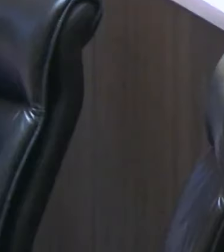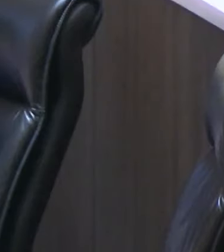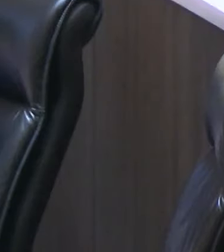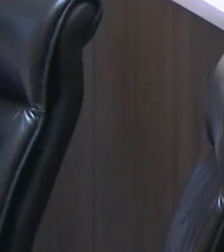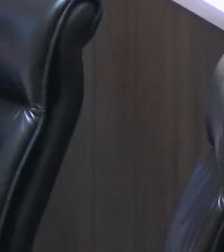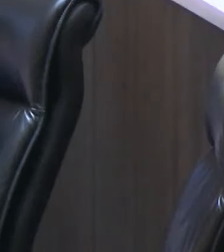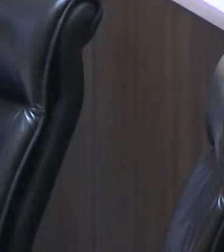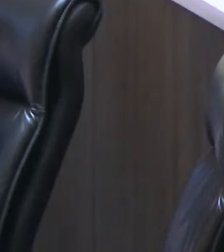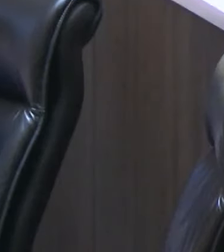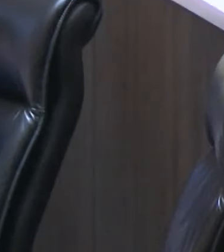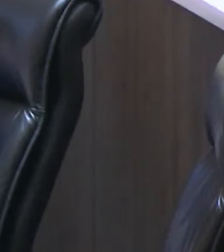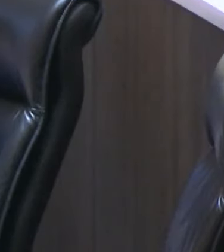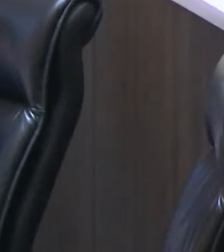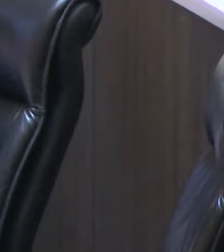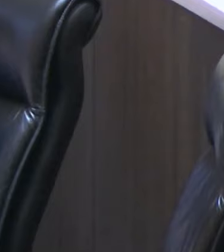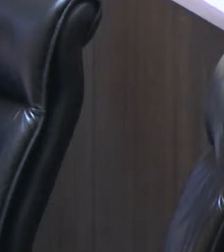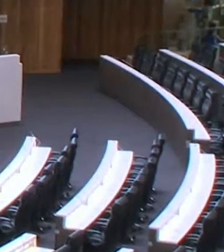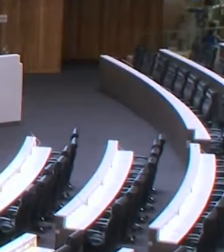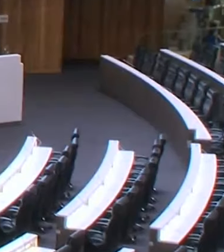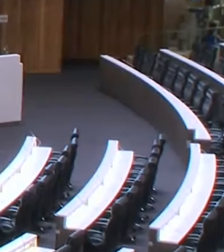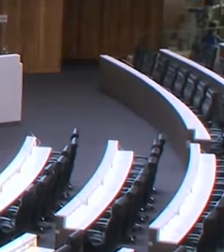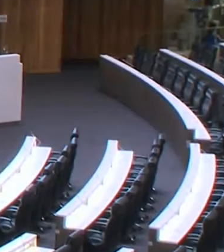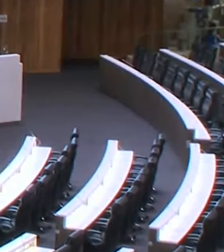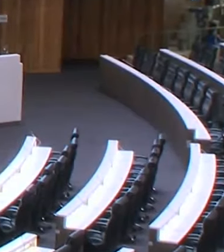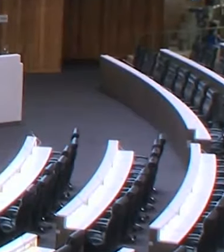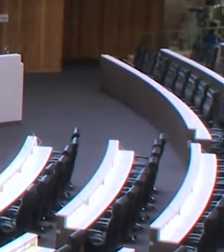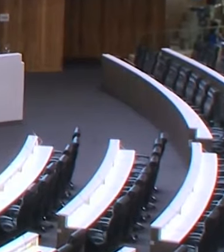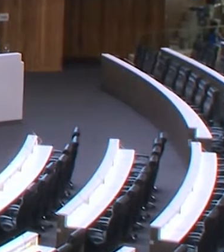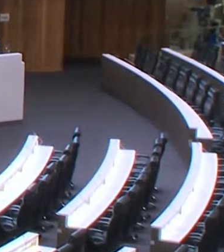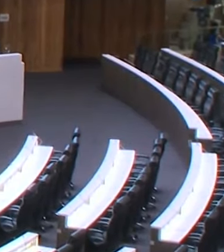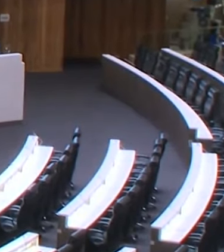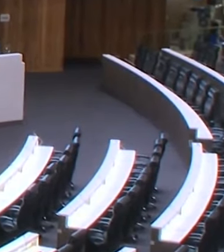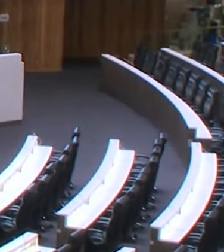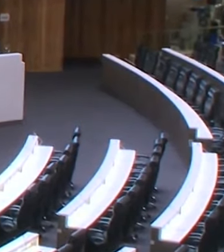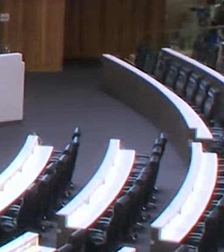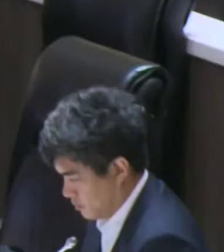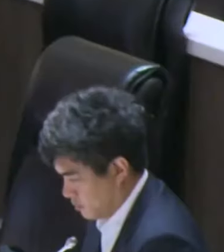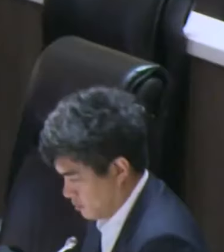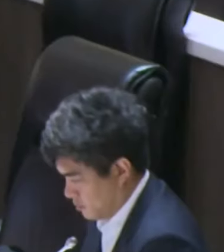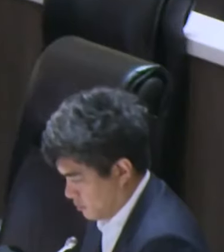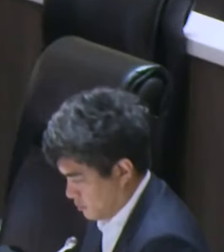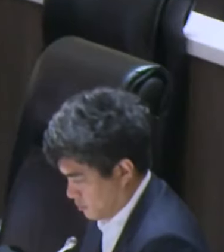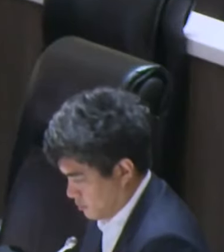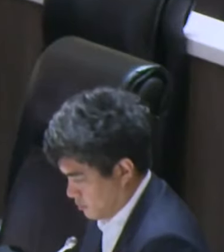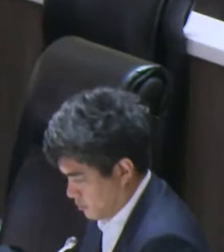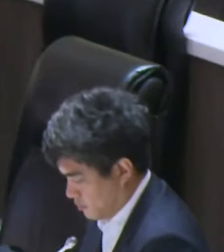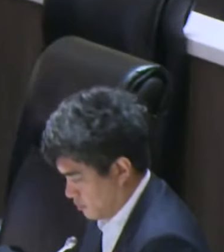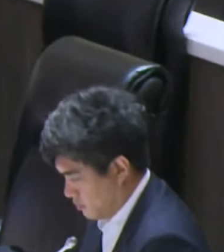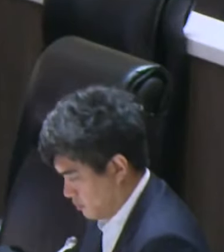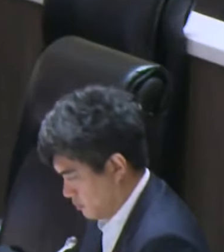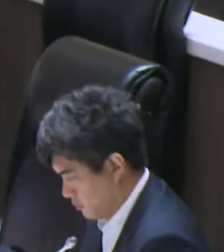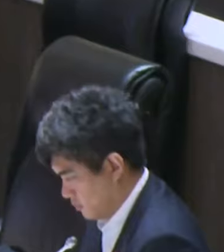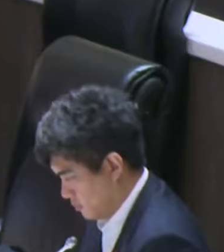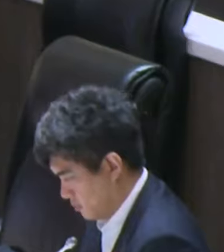ระจายอำนาจปลดล็อกท้องถิ่นขอให้ผลักดันสวัสดิการแห่งรัฐโดยมีข้อสังเกตถึงโครงการแลนด์บริดจ์ค่ะว่าอาจส่อไปในท